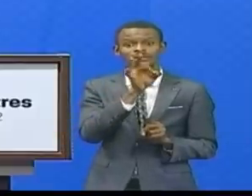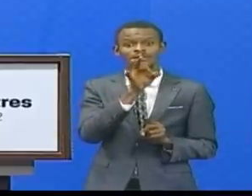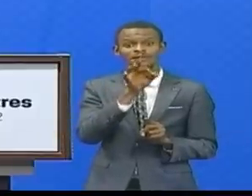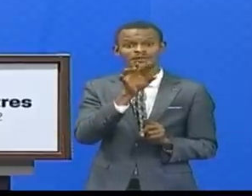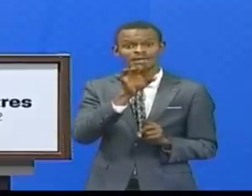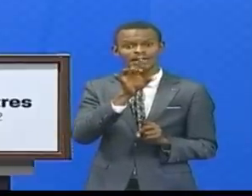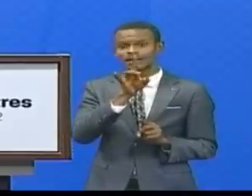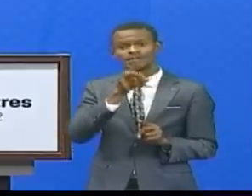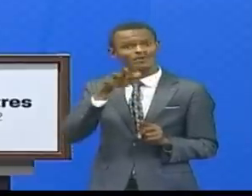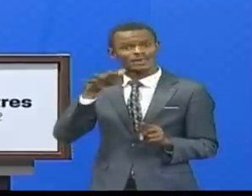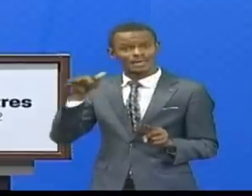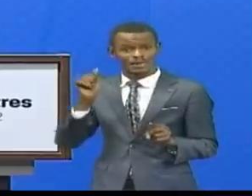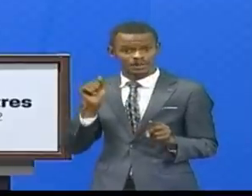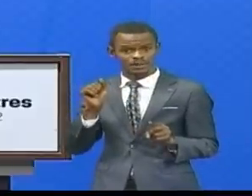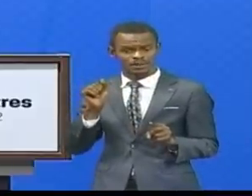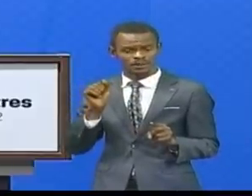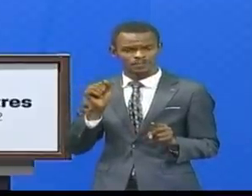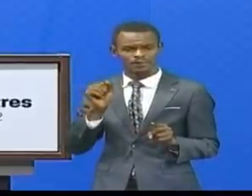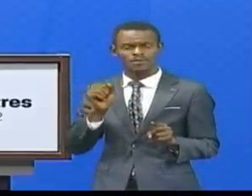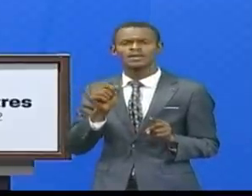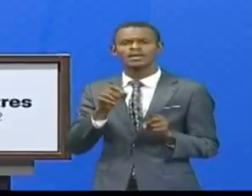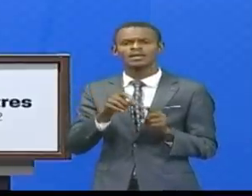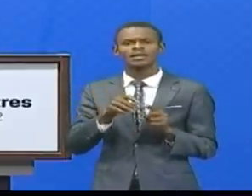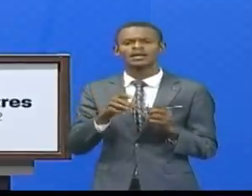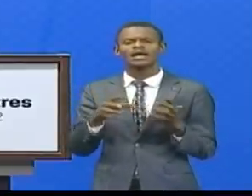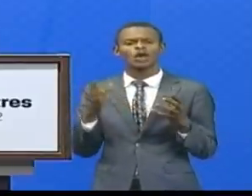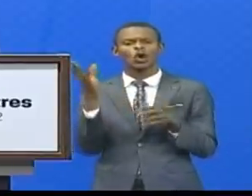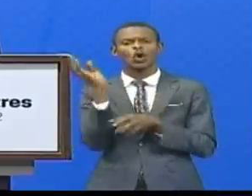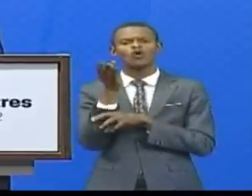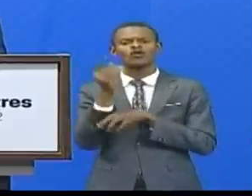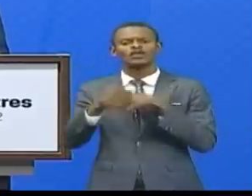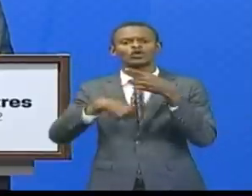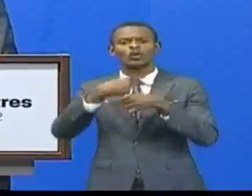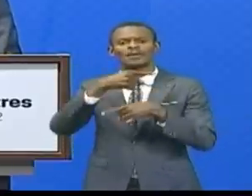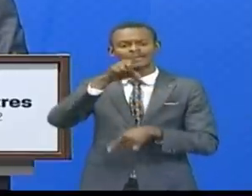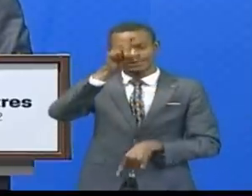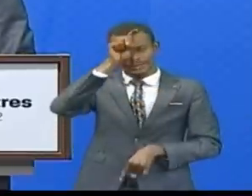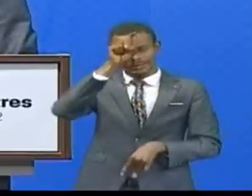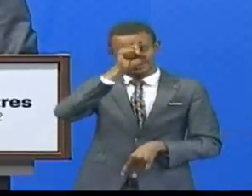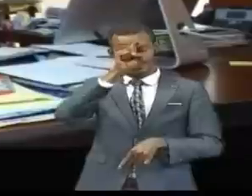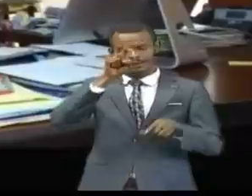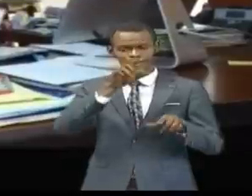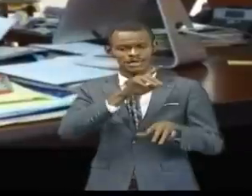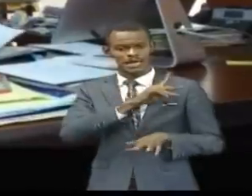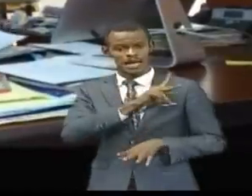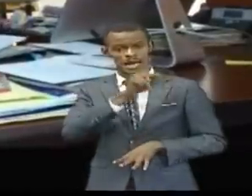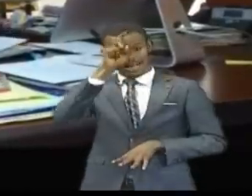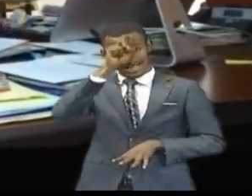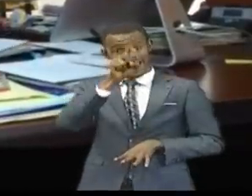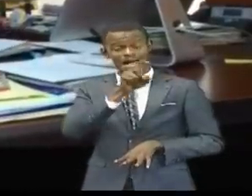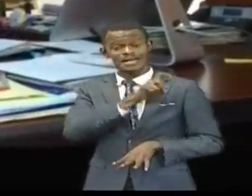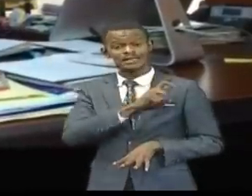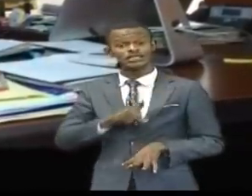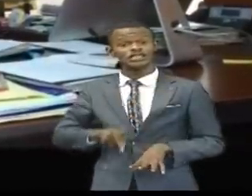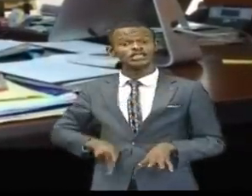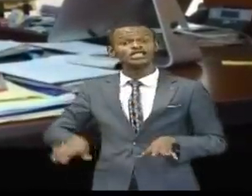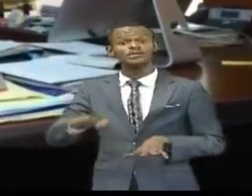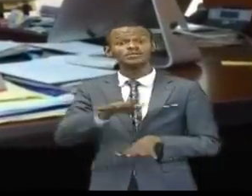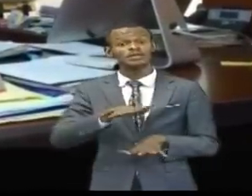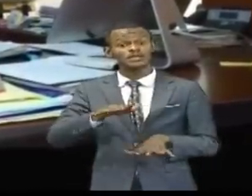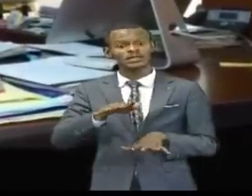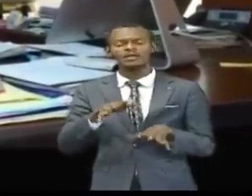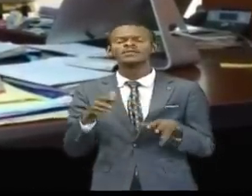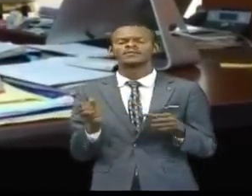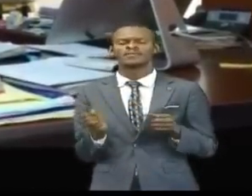Égypte. Son mandat est de défendre la protection de l'environnement en Afrique, de veiller à ce